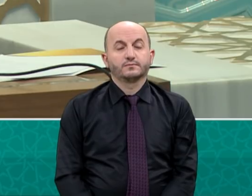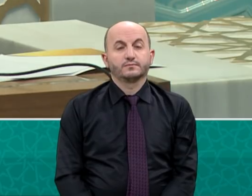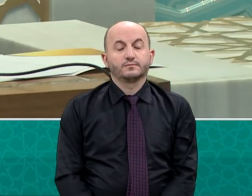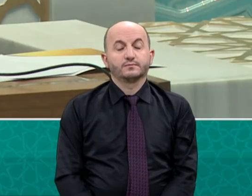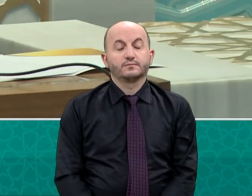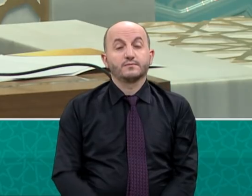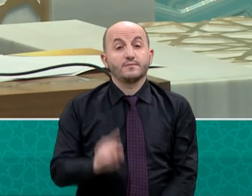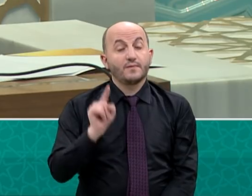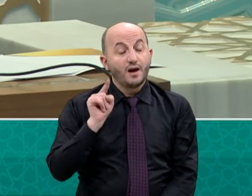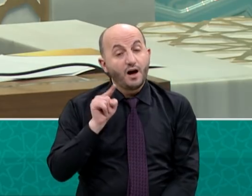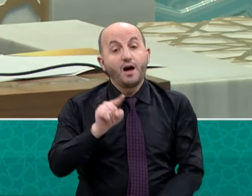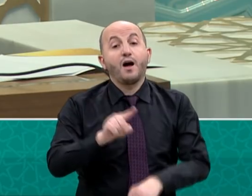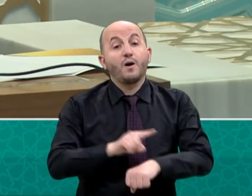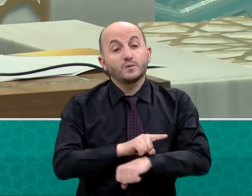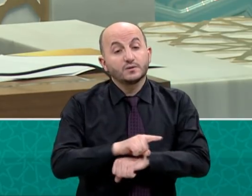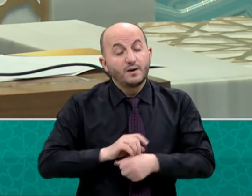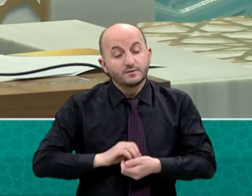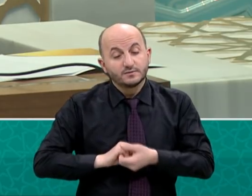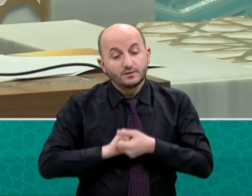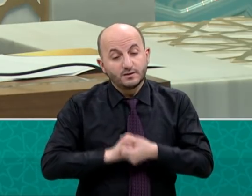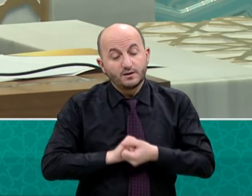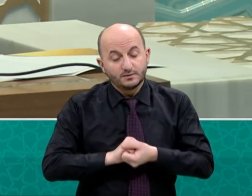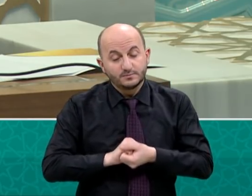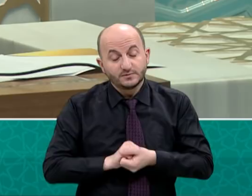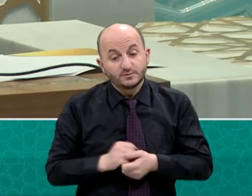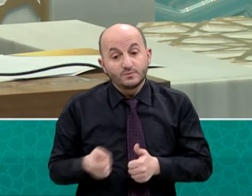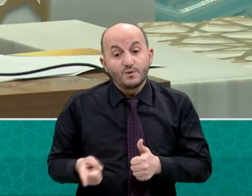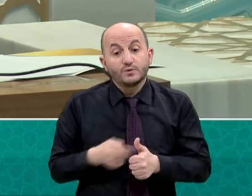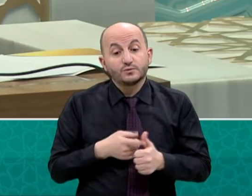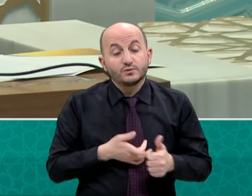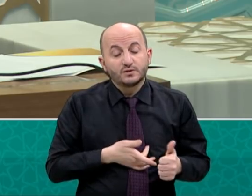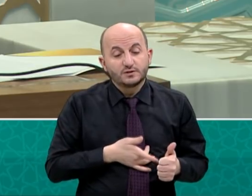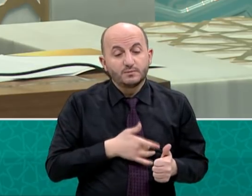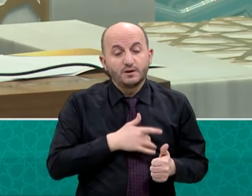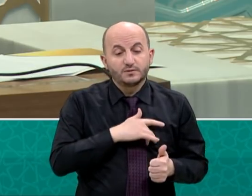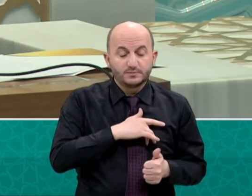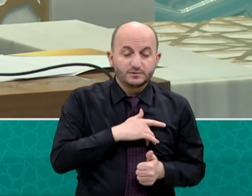O zaman sadakatimizin önce imanımıza,